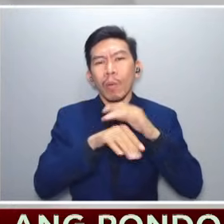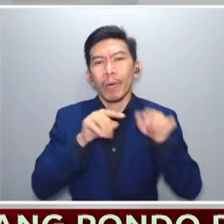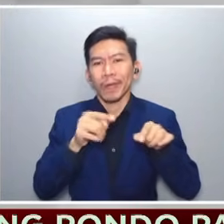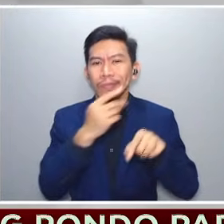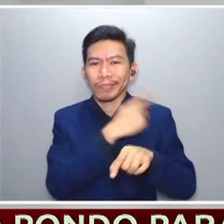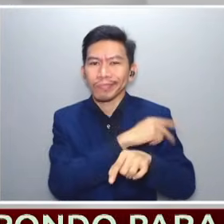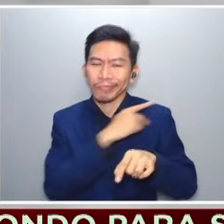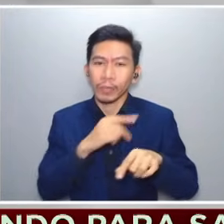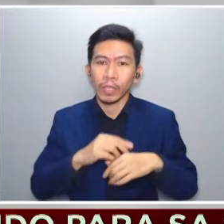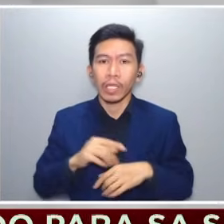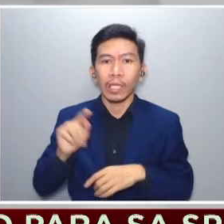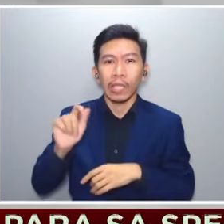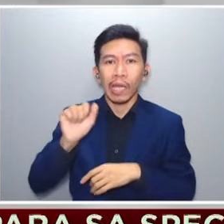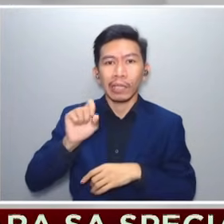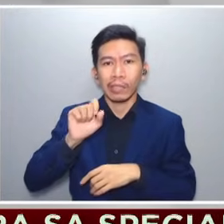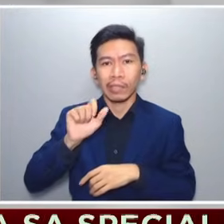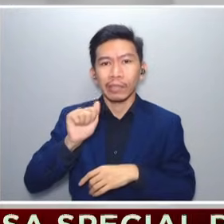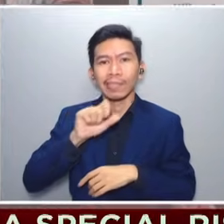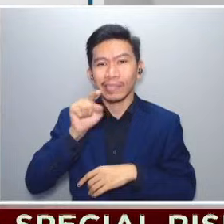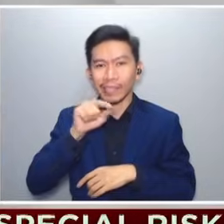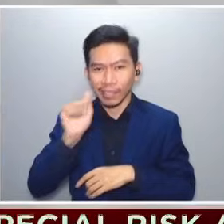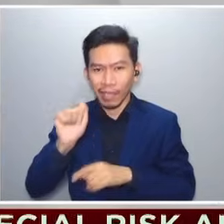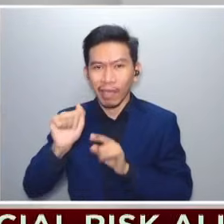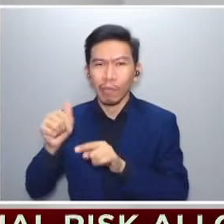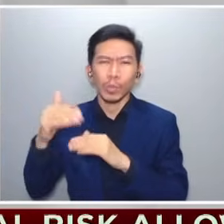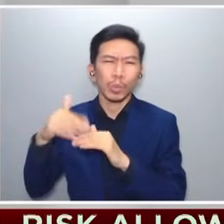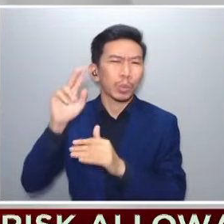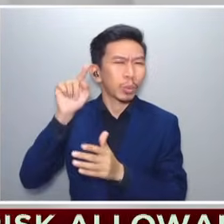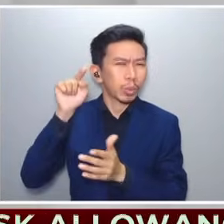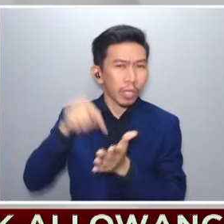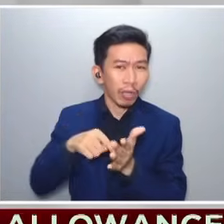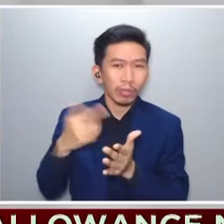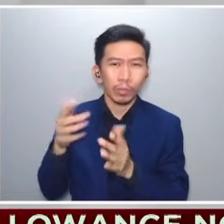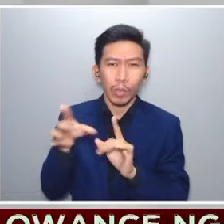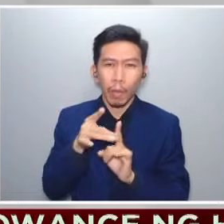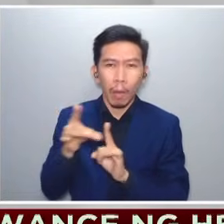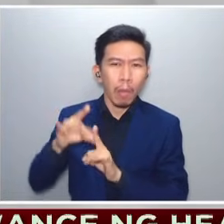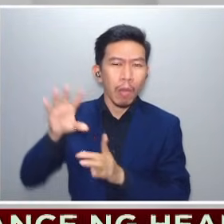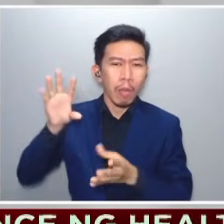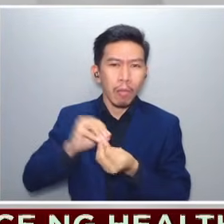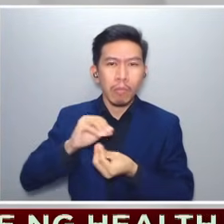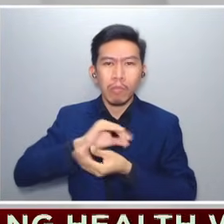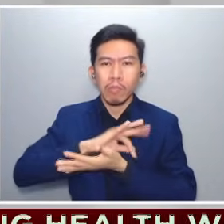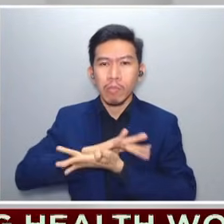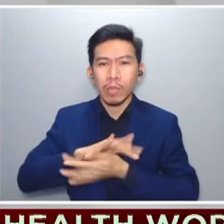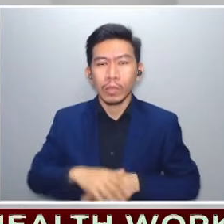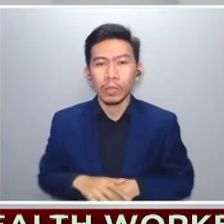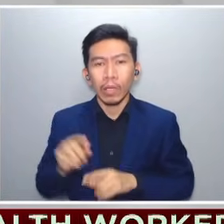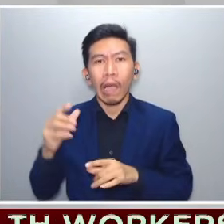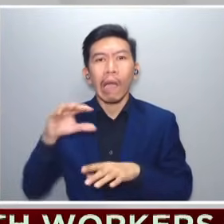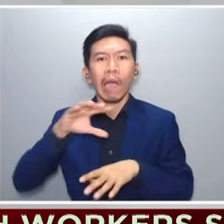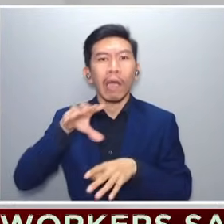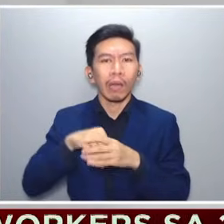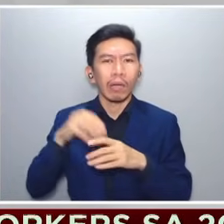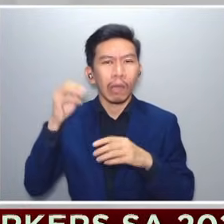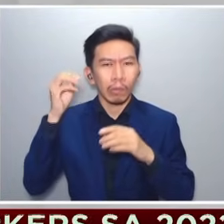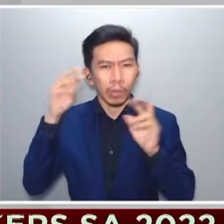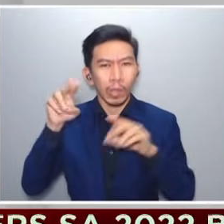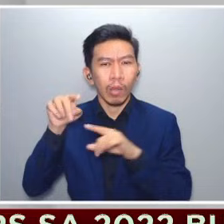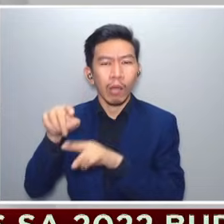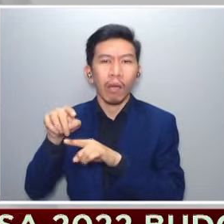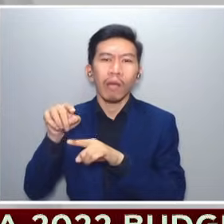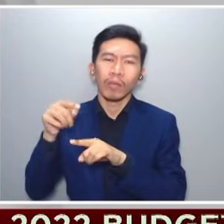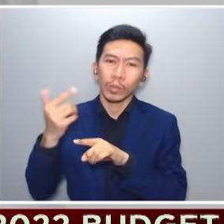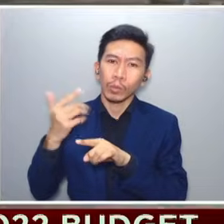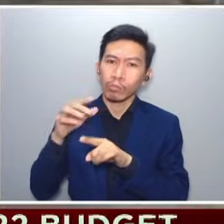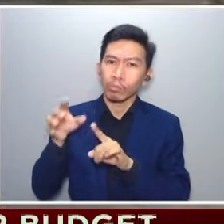na sa higit 1,000 ang mga aktibong kaso. Kabilang sa bagong kaso, ang mismong alkalde ng bayan na si Yuri Pacumio na wala naman